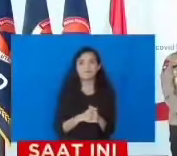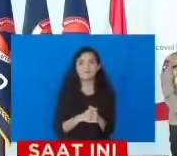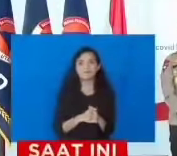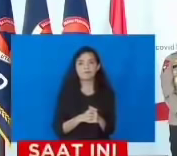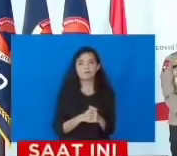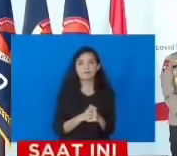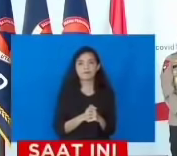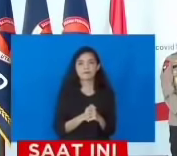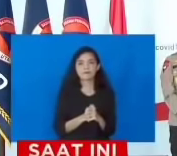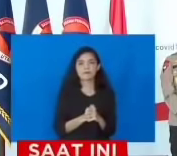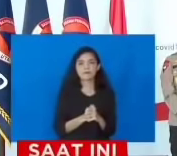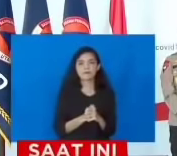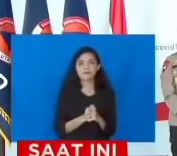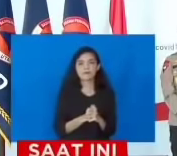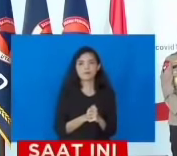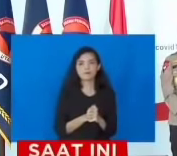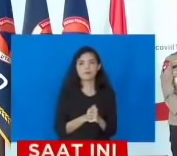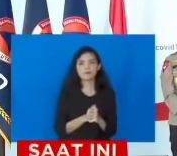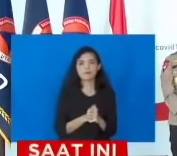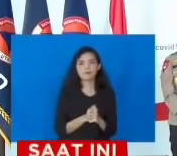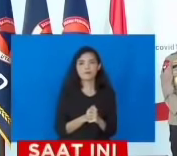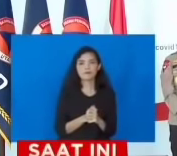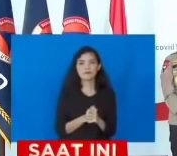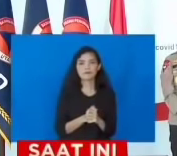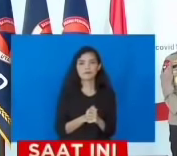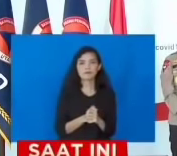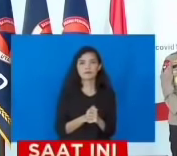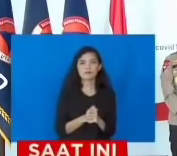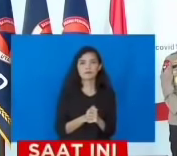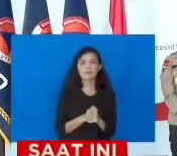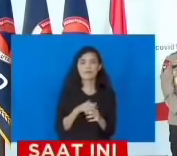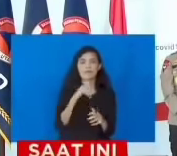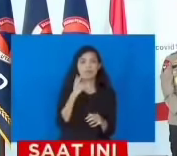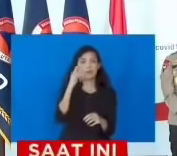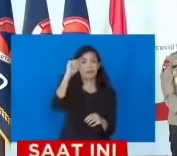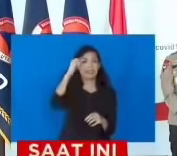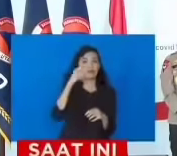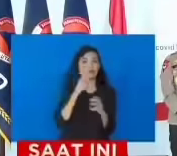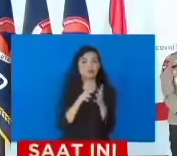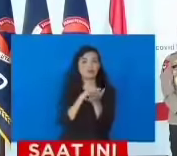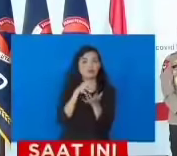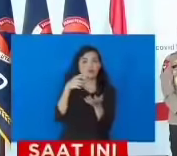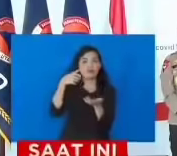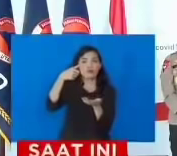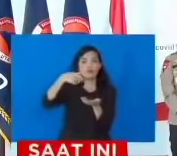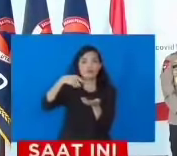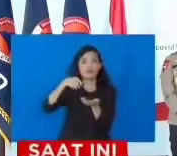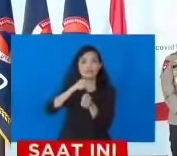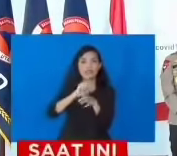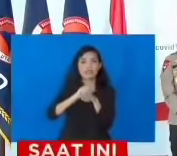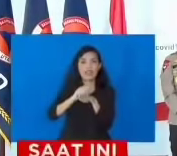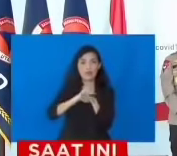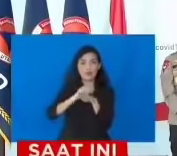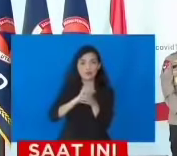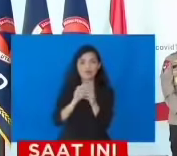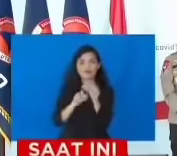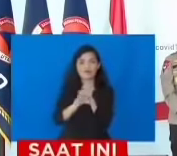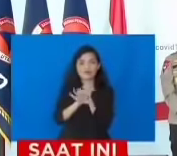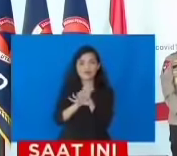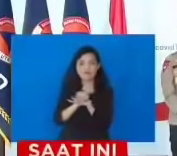di samping membiasakan untuk mencuci tangan dengan baik, dengan menggunakan